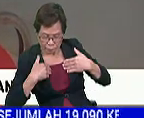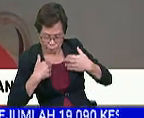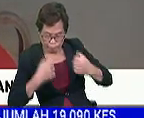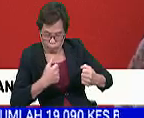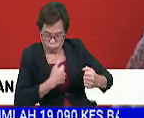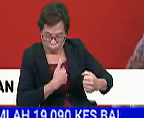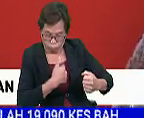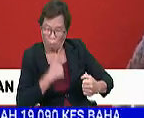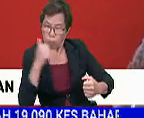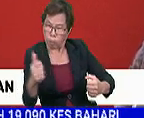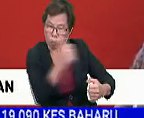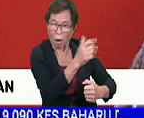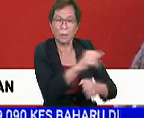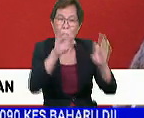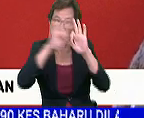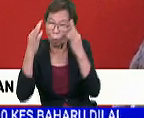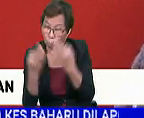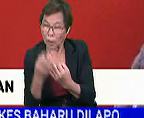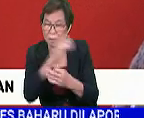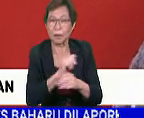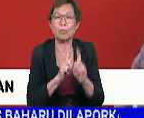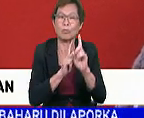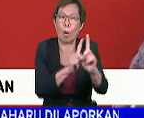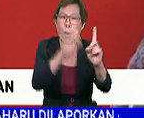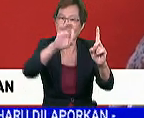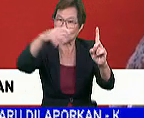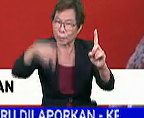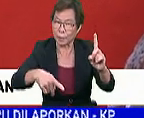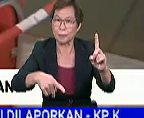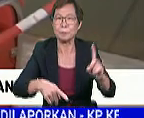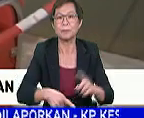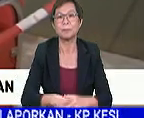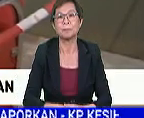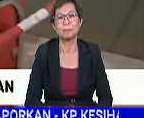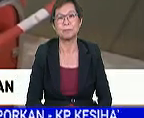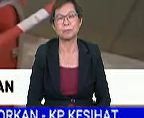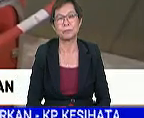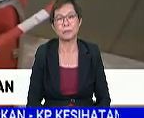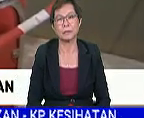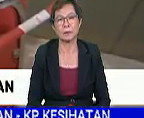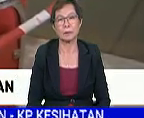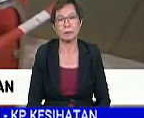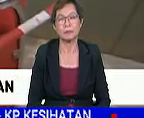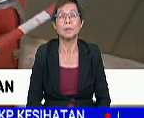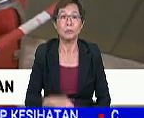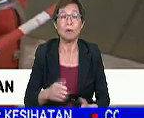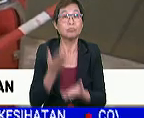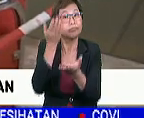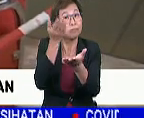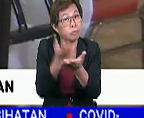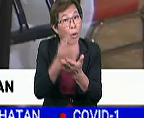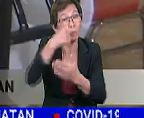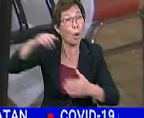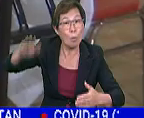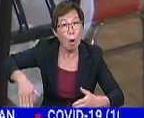kesihatan diri serta keluarga selain mematuhi prosedur operasi standar yang ditetapkan Beliau juga menyarankan bagi